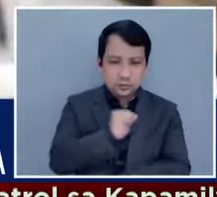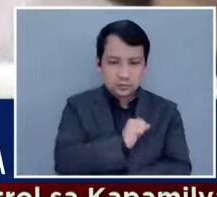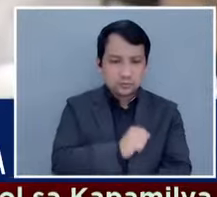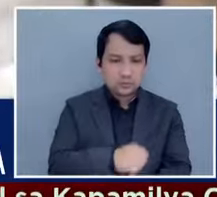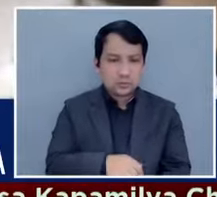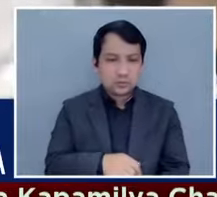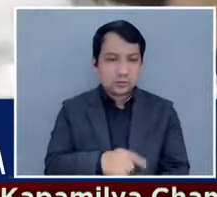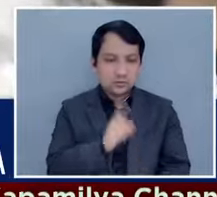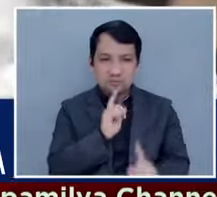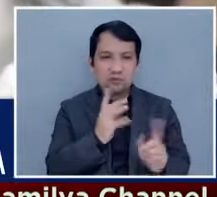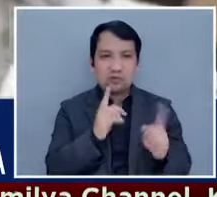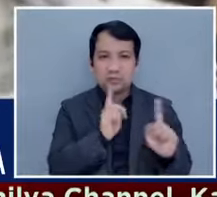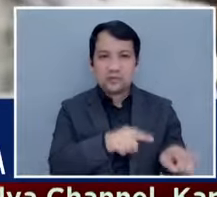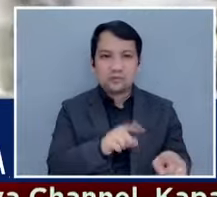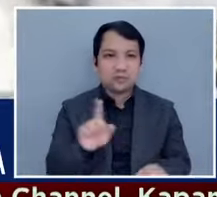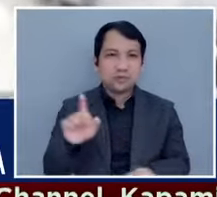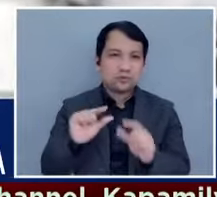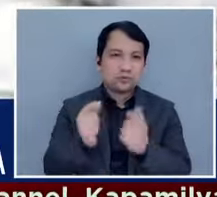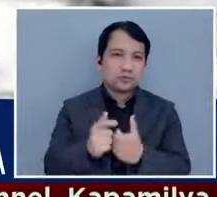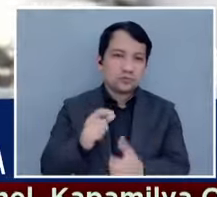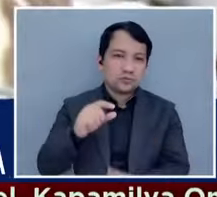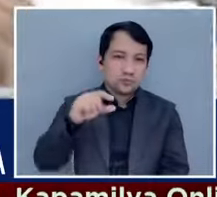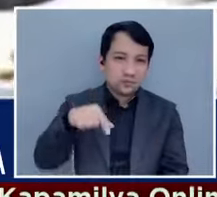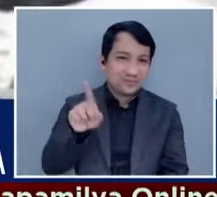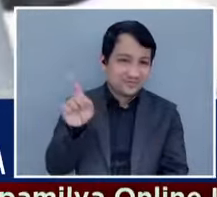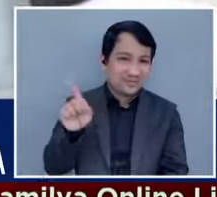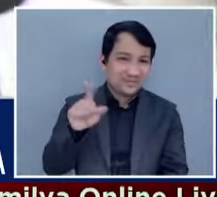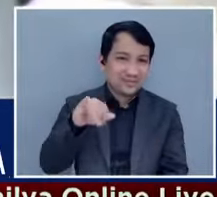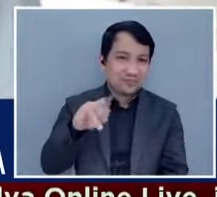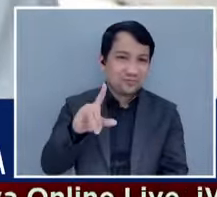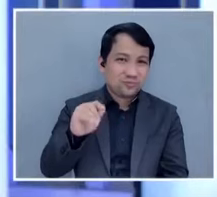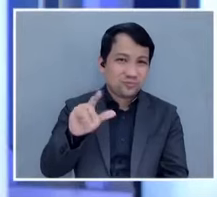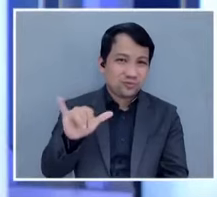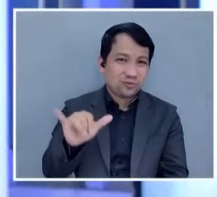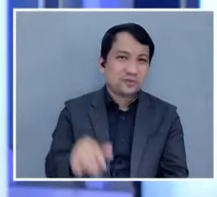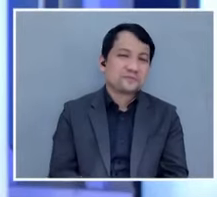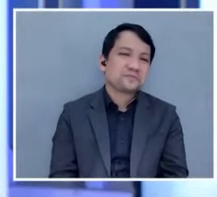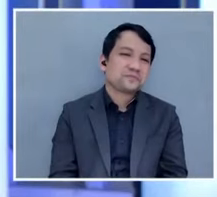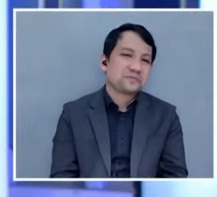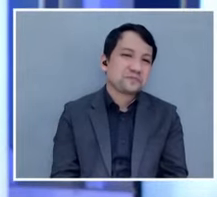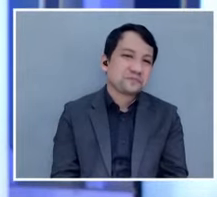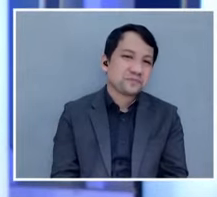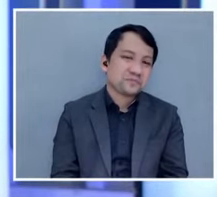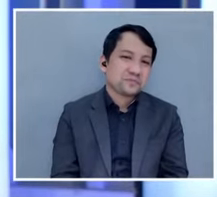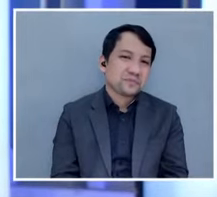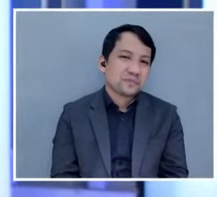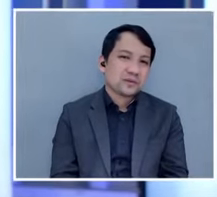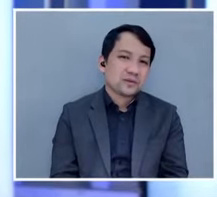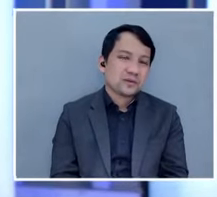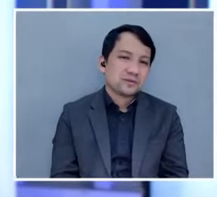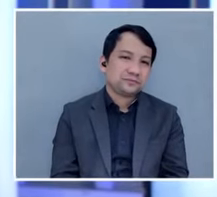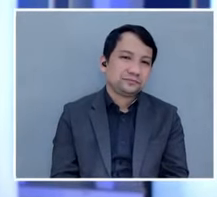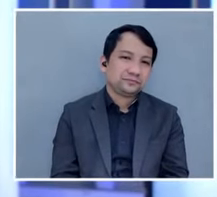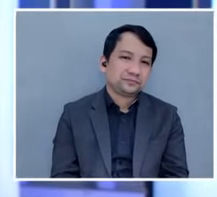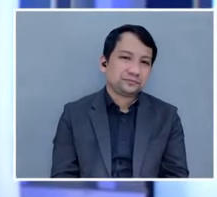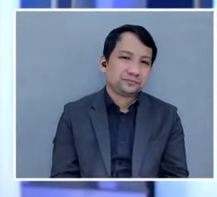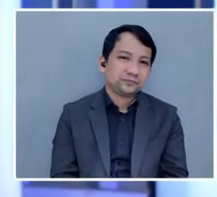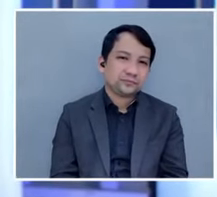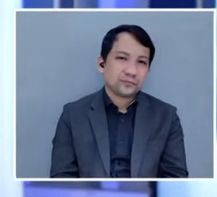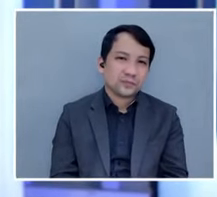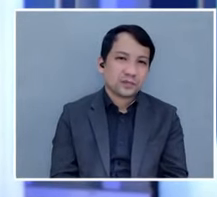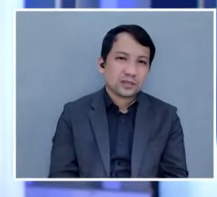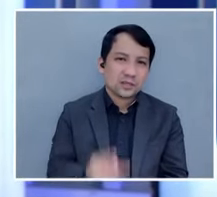Willard Cheng, ABS-CBN News. Napadpad sa dalampasigan ang dalawang patay